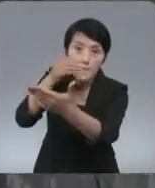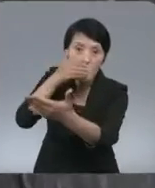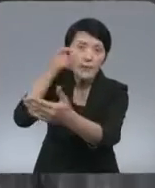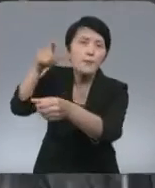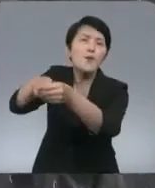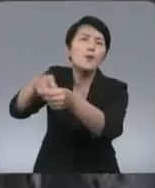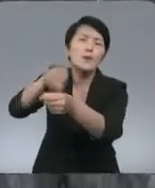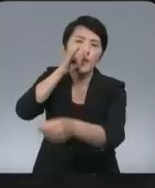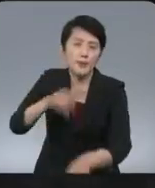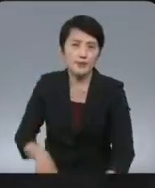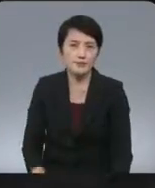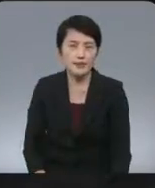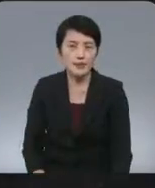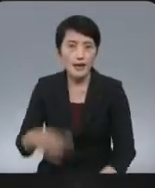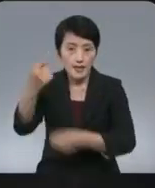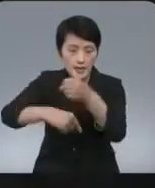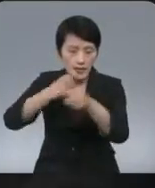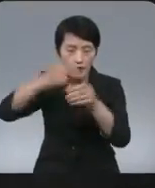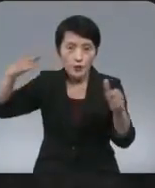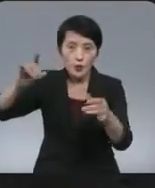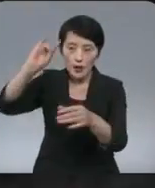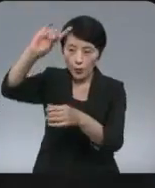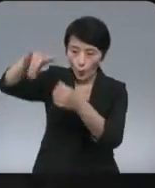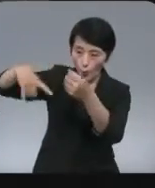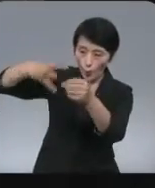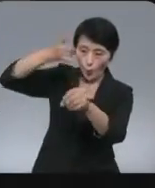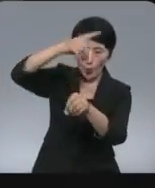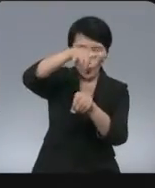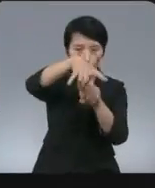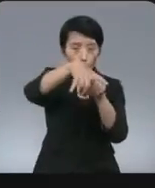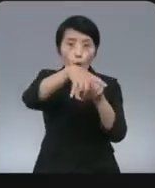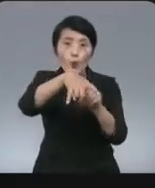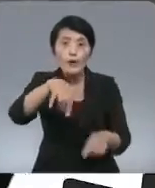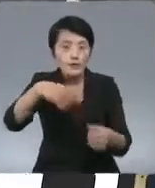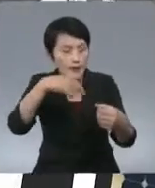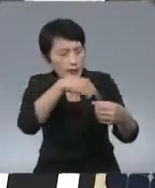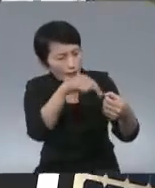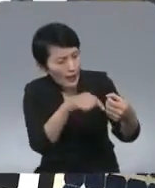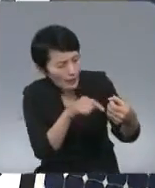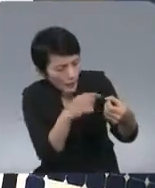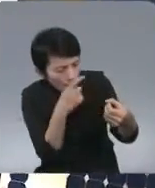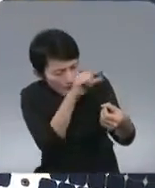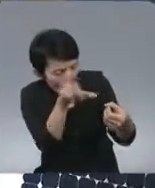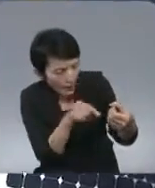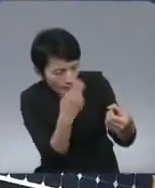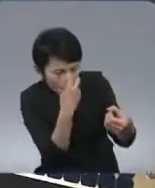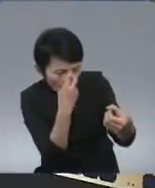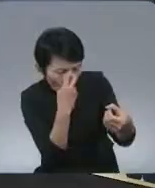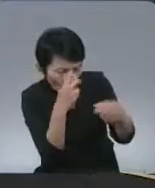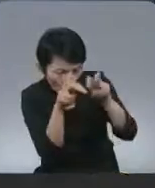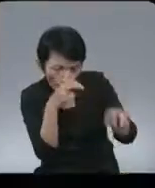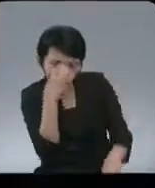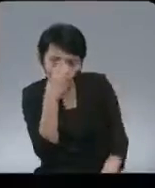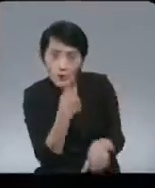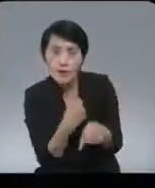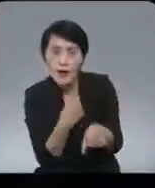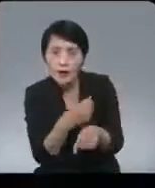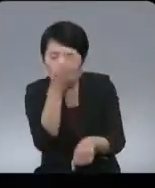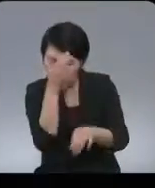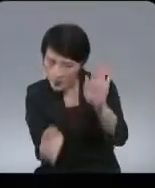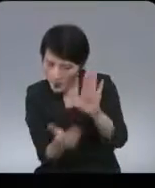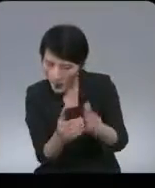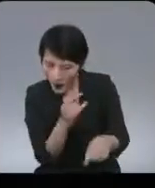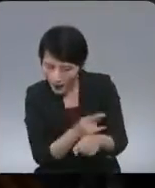balistique, un itinéraire plus long que les routes couramment utilisées pour atteindre la Lune, mais considéré comme efficace puisqu'il